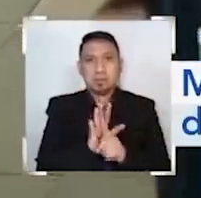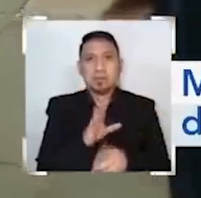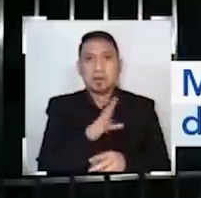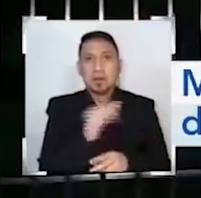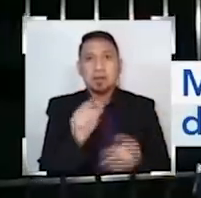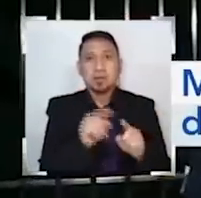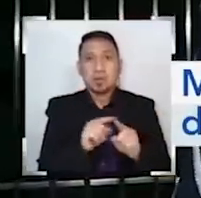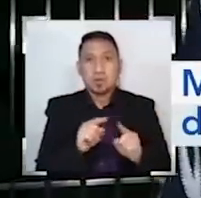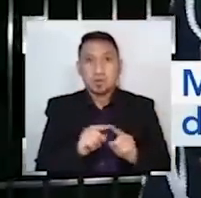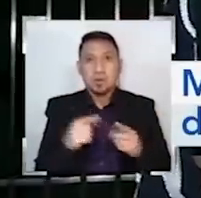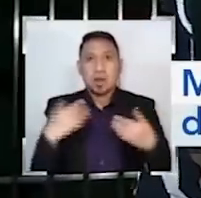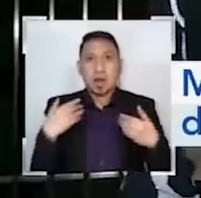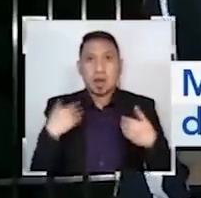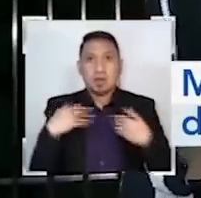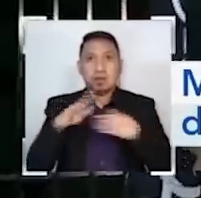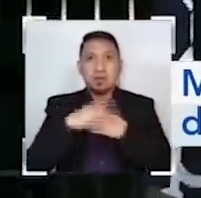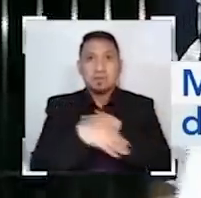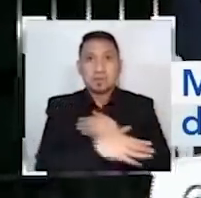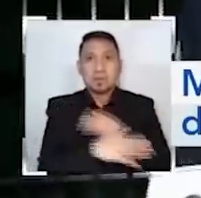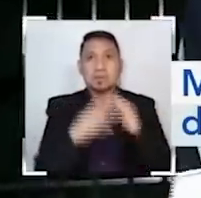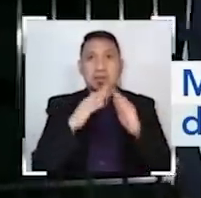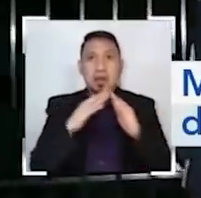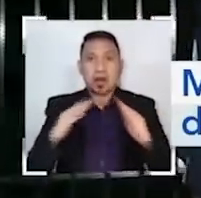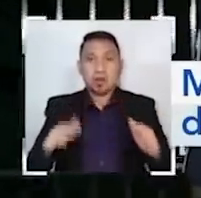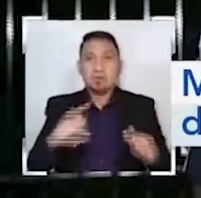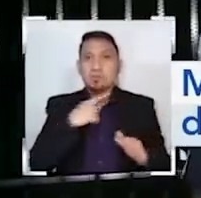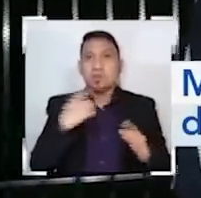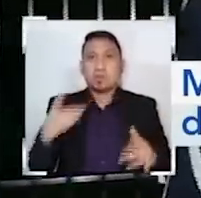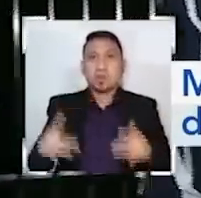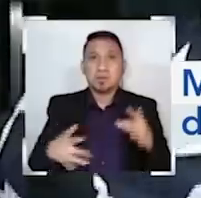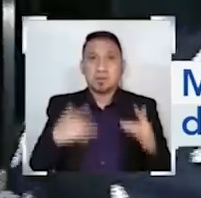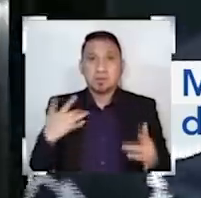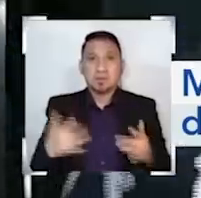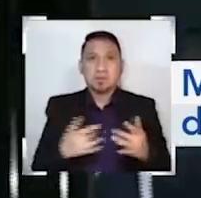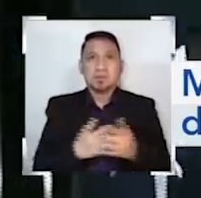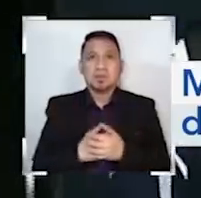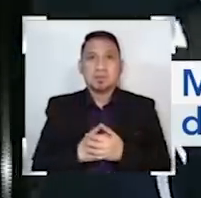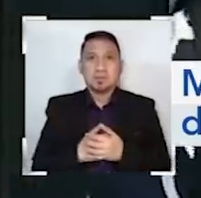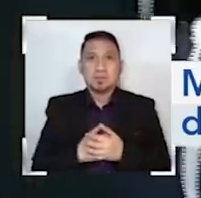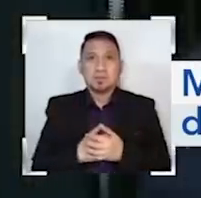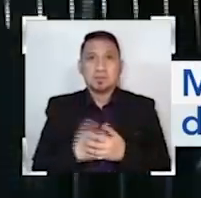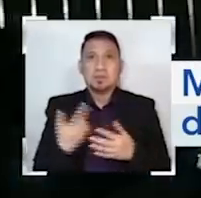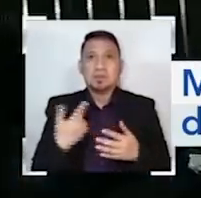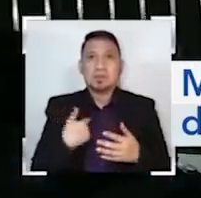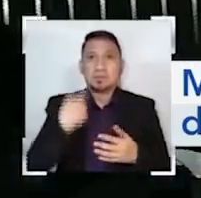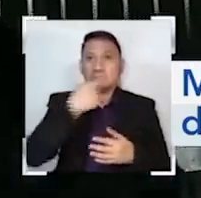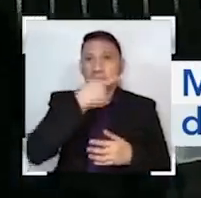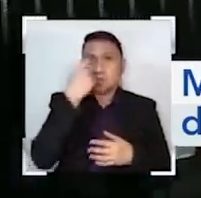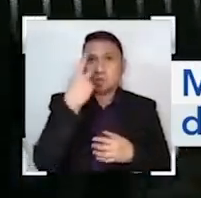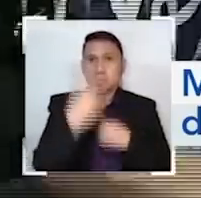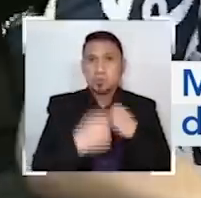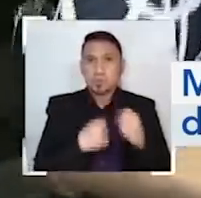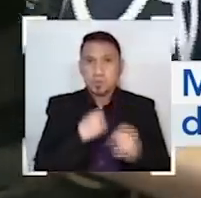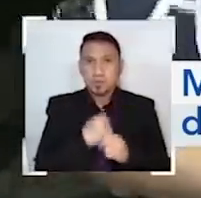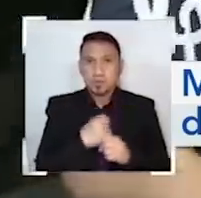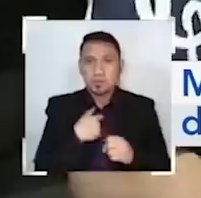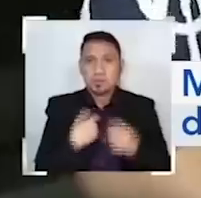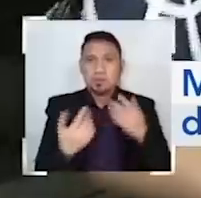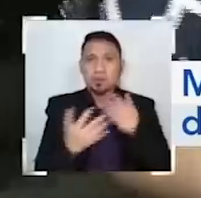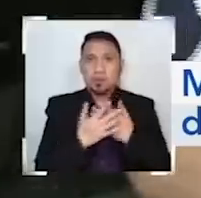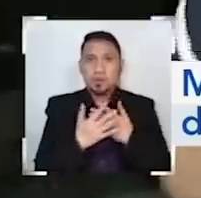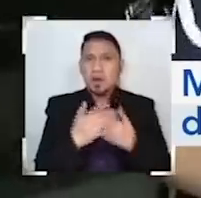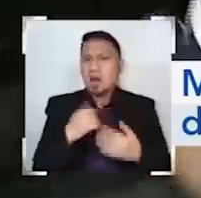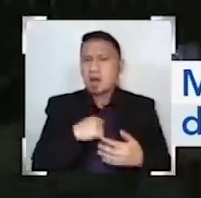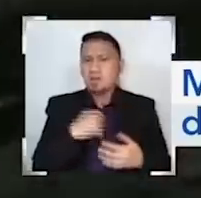house there. Excited. Kasi kailangan lumabas ng kwan. Nakakulong ng 2 taon. Hindi ako masyadong worried. Okay naman,